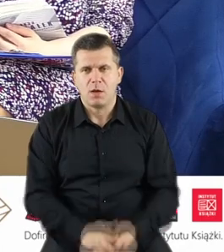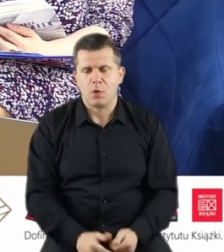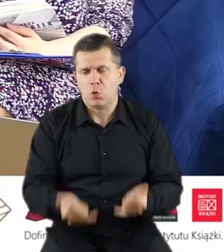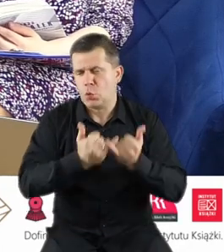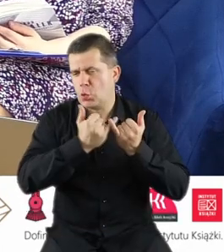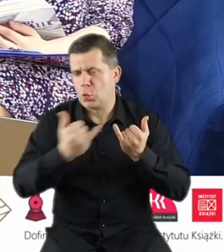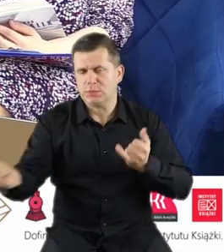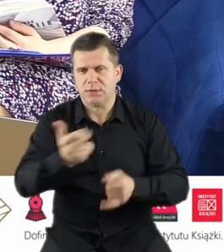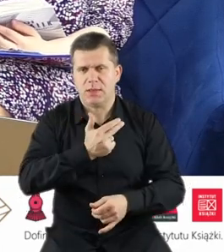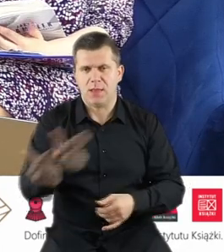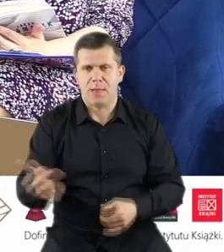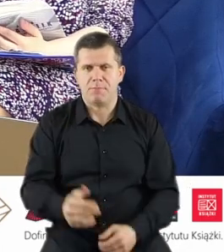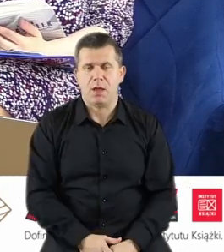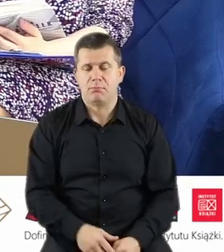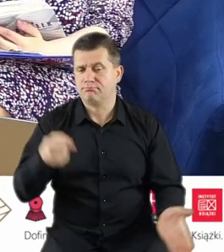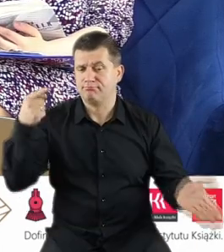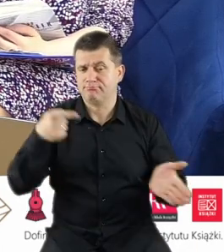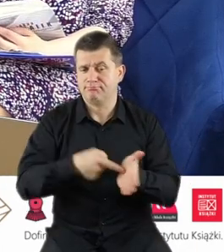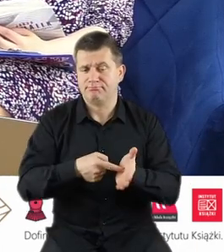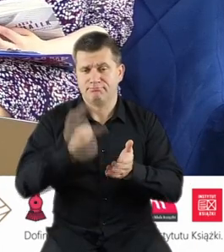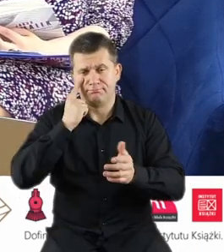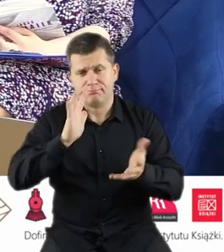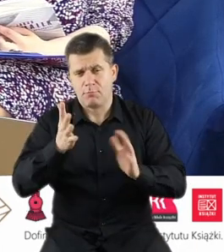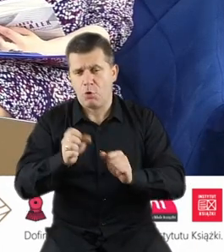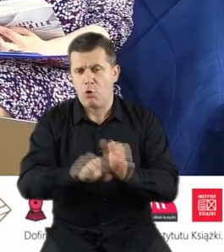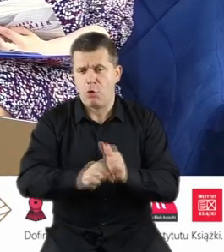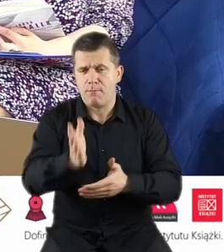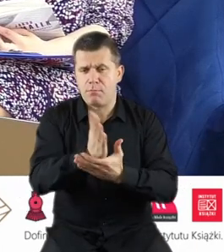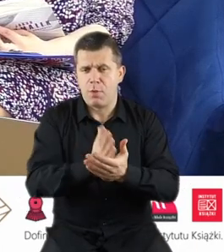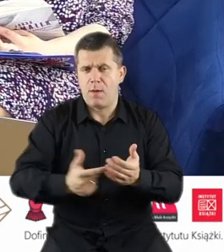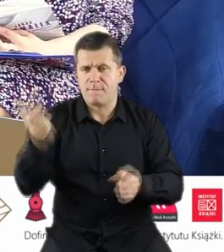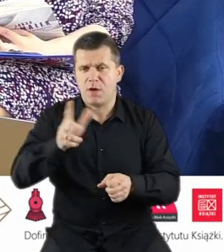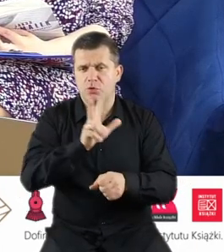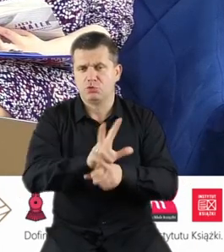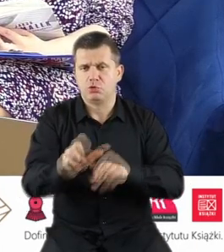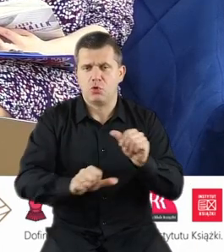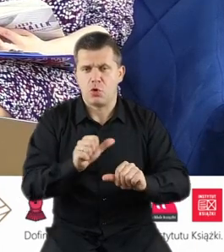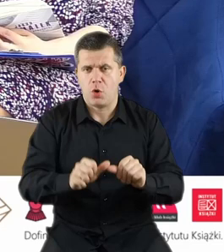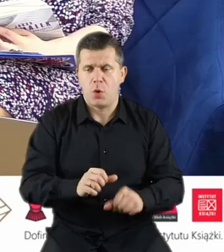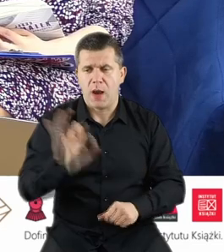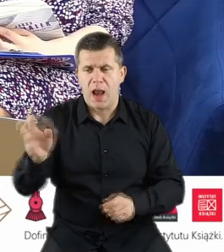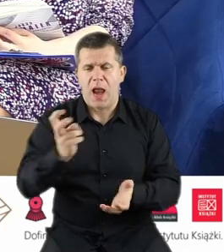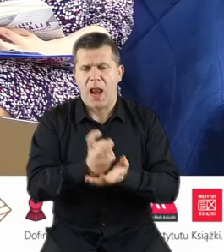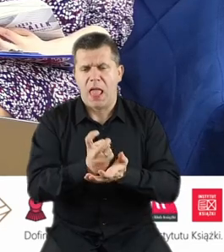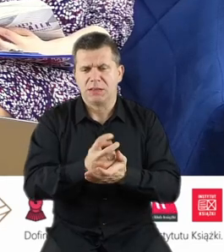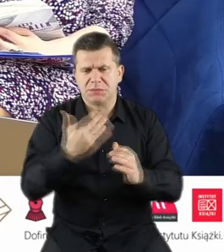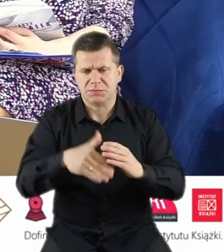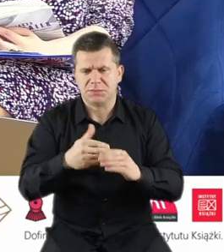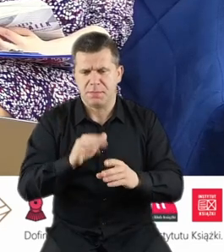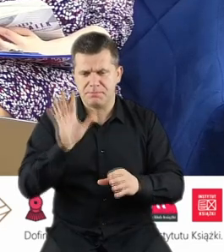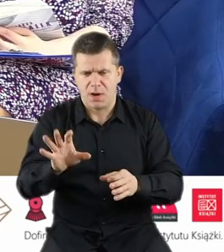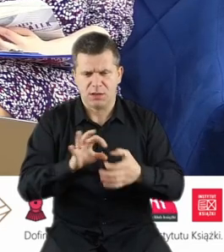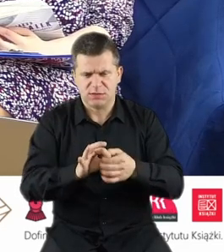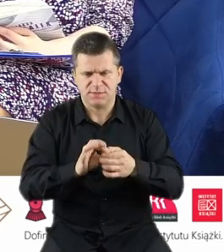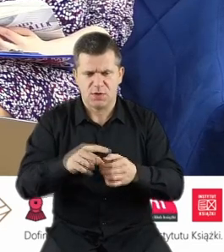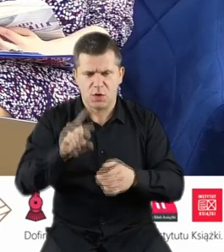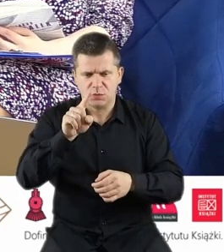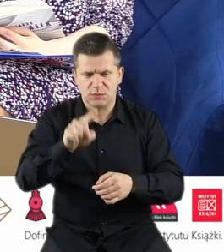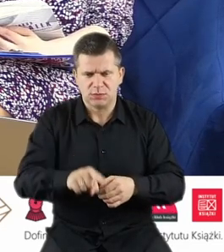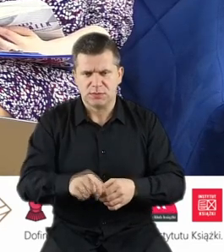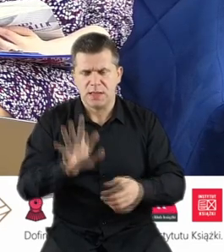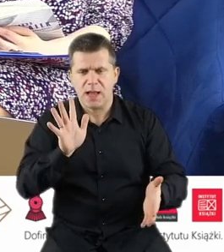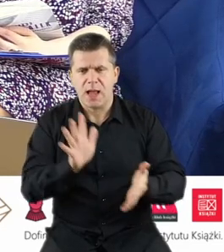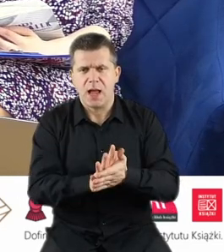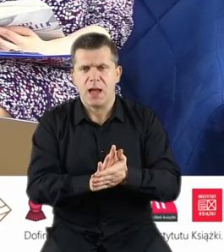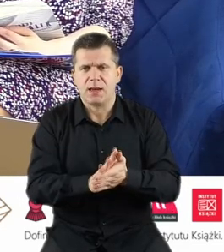tematy. W pewnym momencie, tak mniej więcej od połowy 2013 roku, jej listy zaczynają zawierać związki i wyrażenia